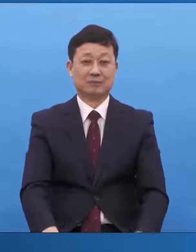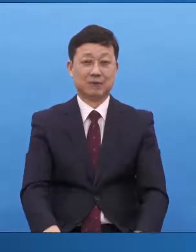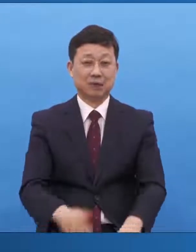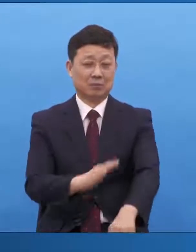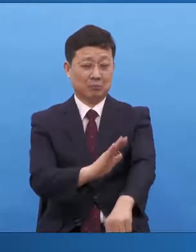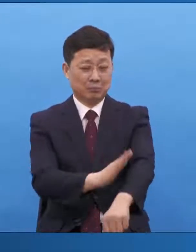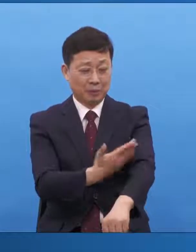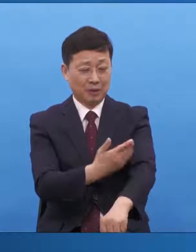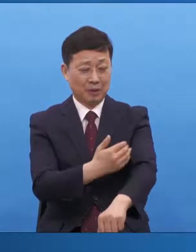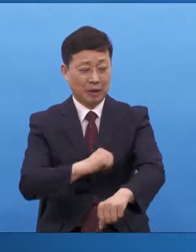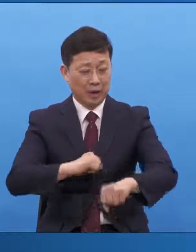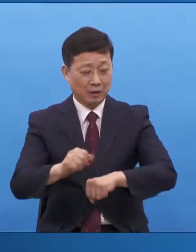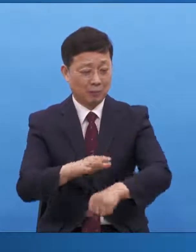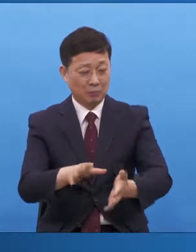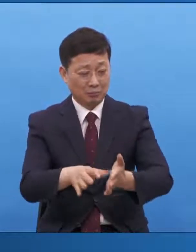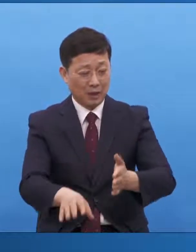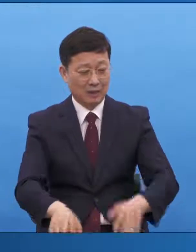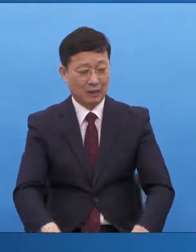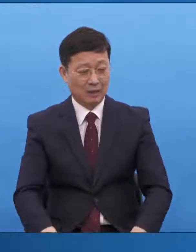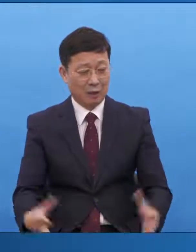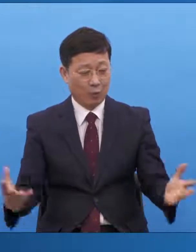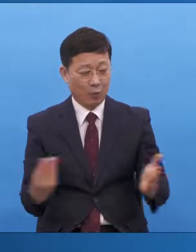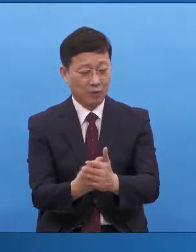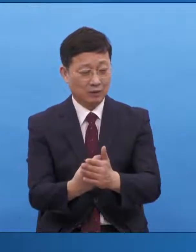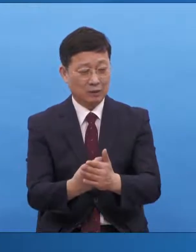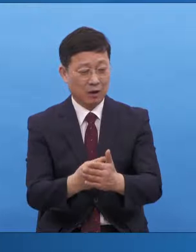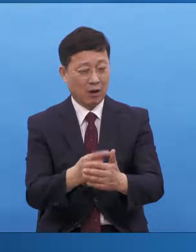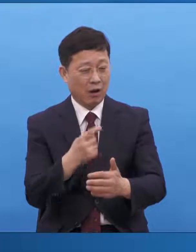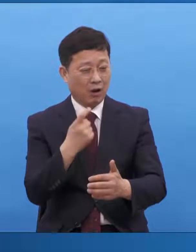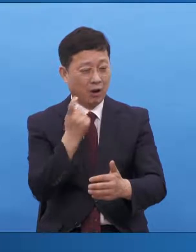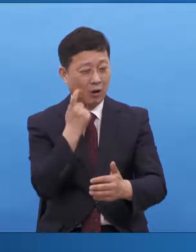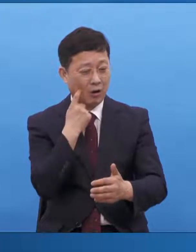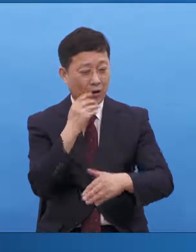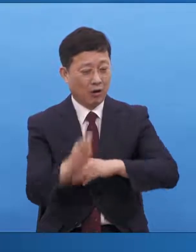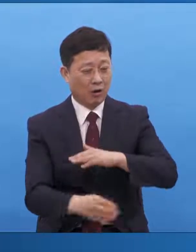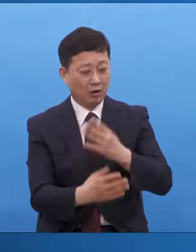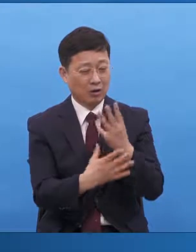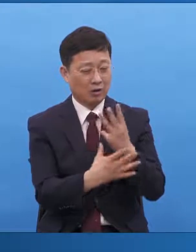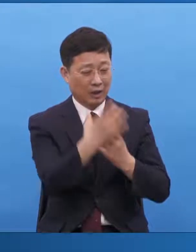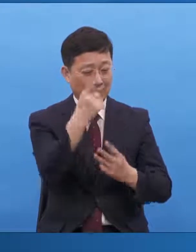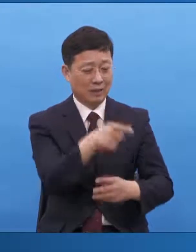못됐지. And you're terrible. 삼일체라 완전. That that's going to be your trinity.